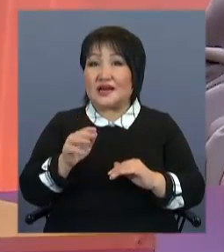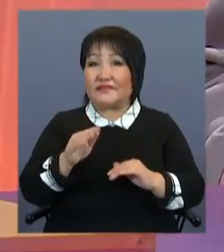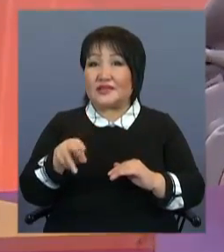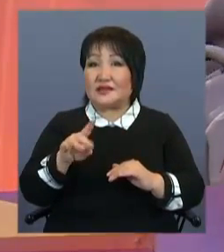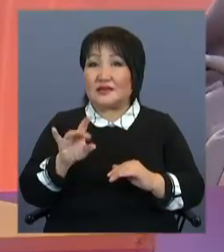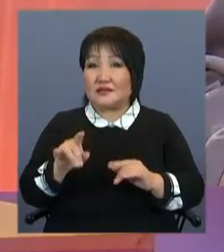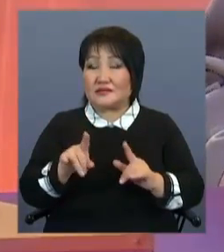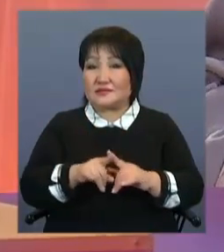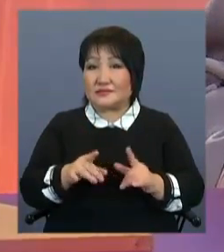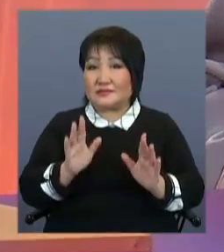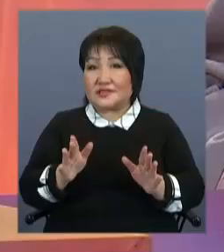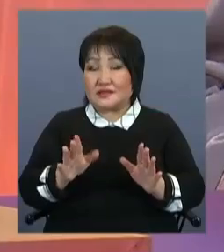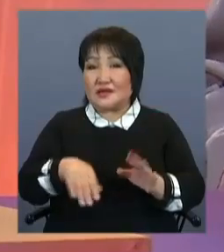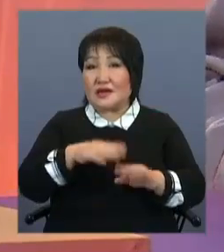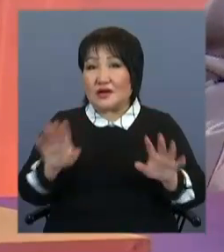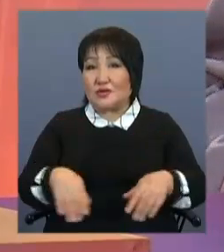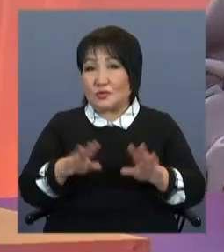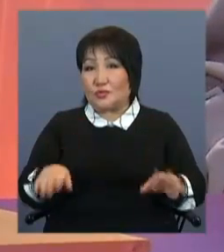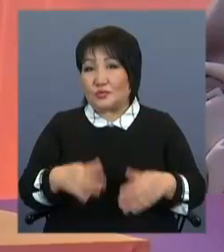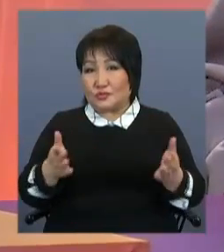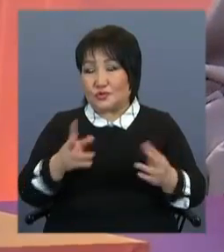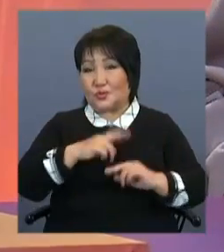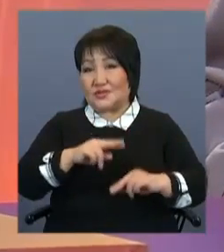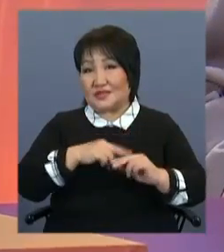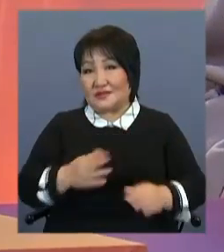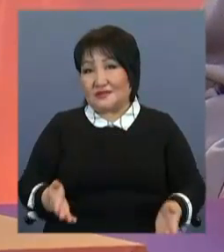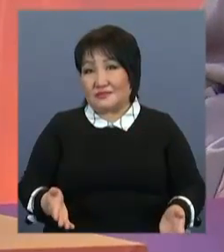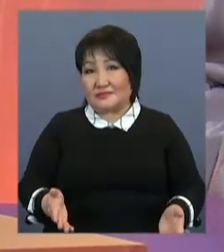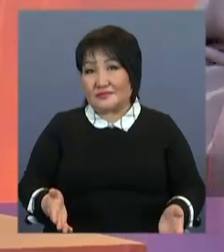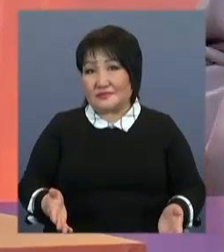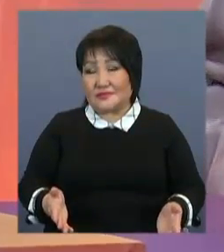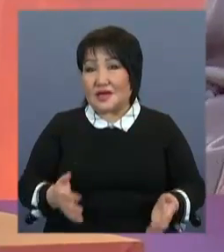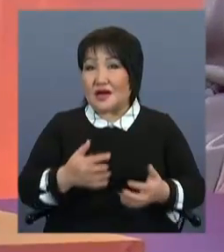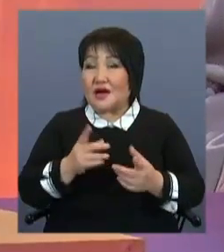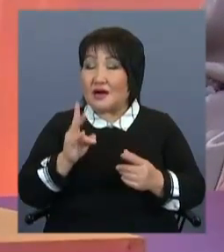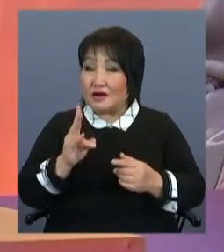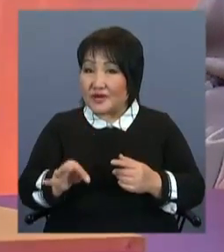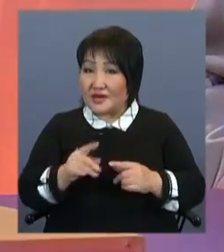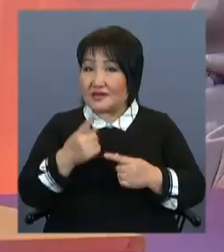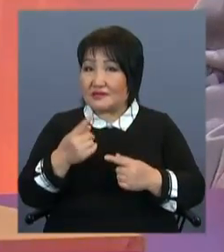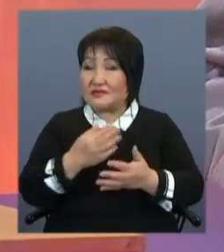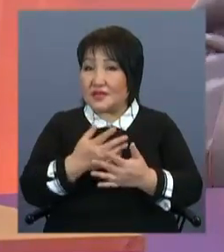көз бойлаушылық деп айтпаймын, бірақ айтуы соның жағасында жүрген. Ал кейбір кафедралар